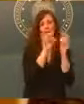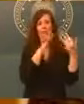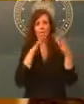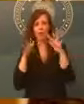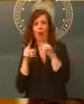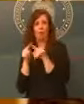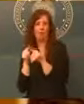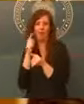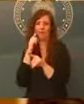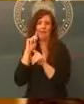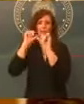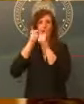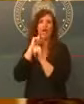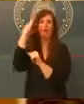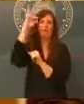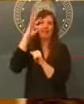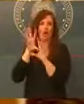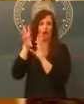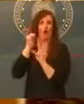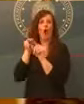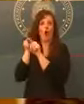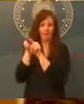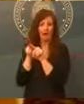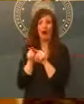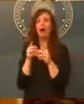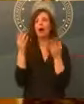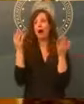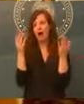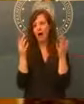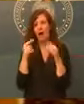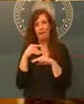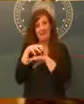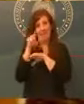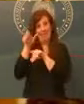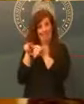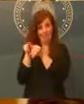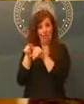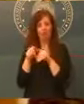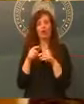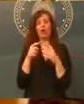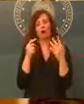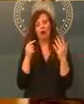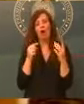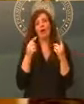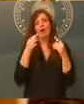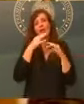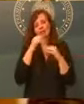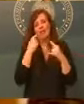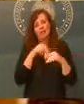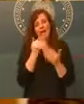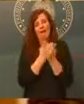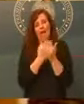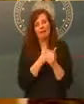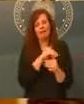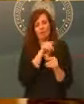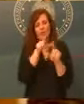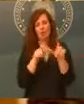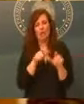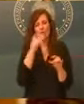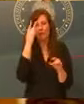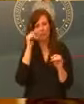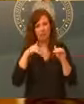e così sottraiamo anche questi tanti studenti alla criminalità organizzata perché poi questo è quello che